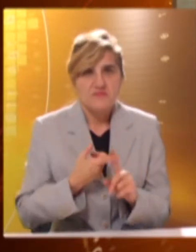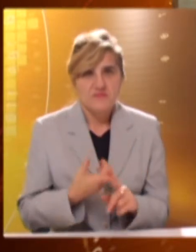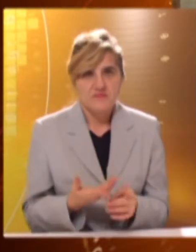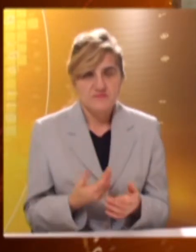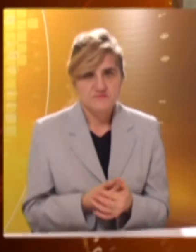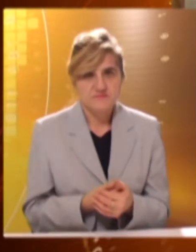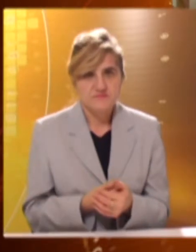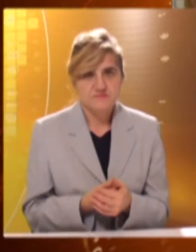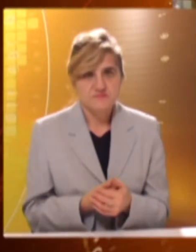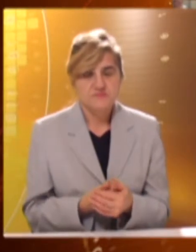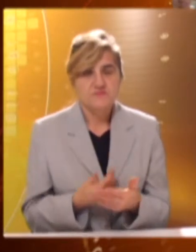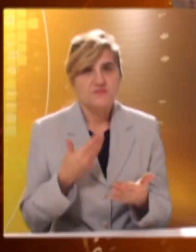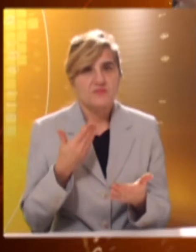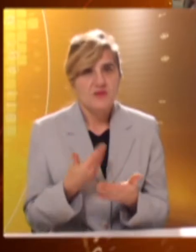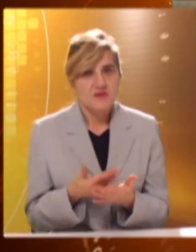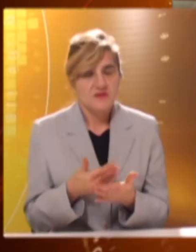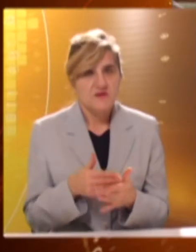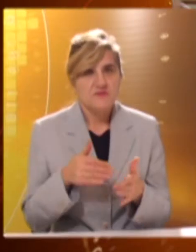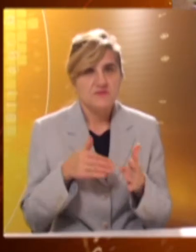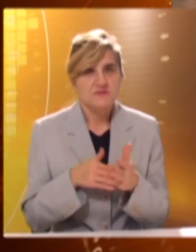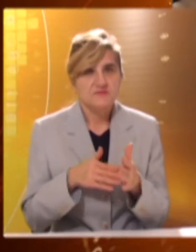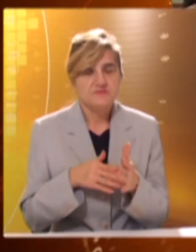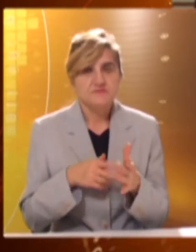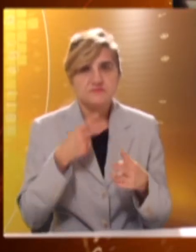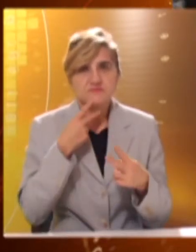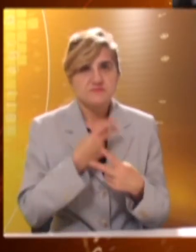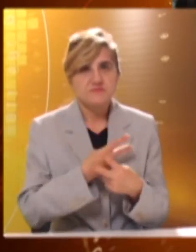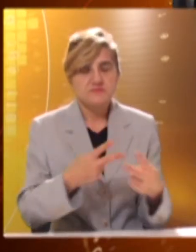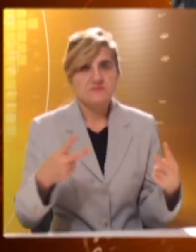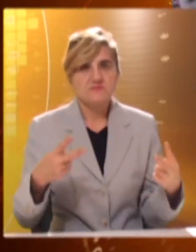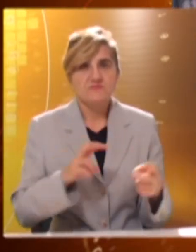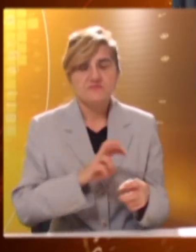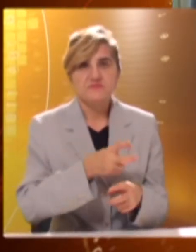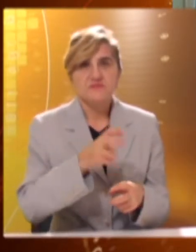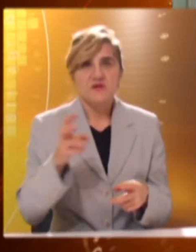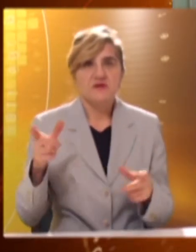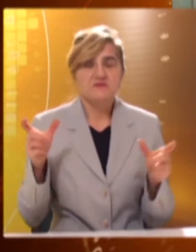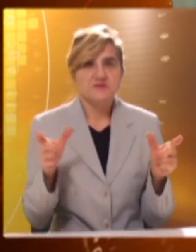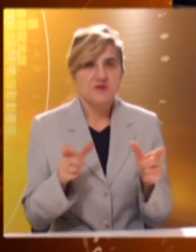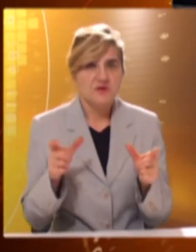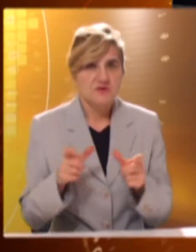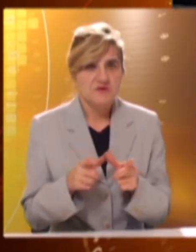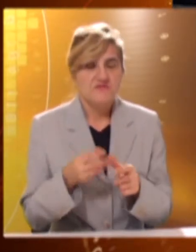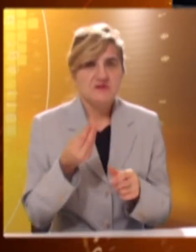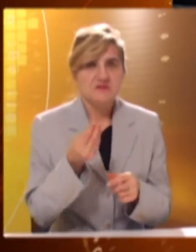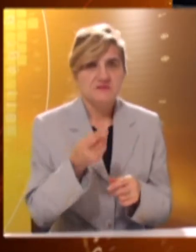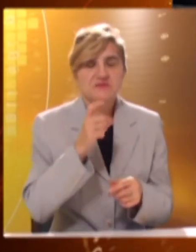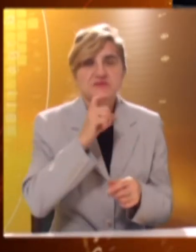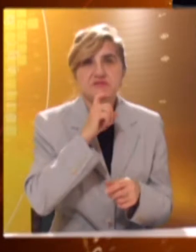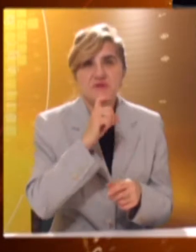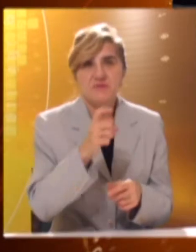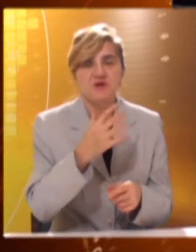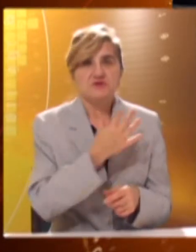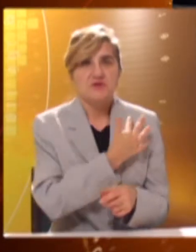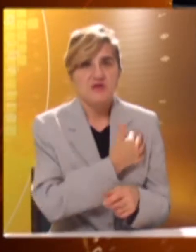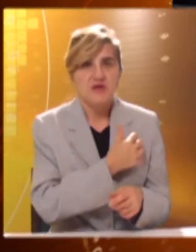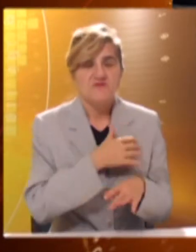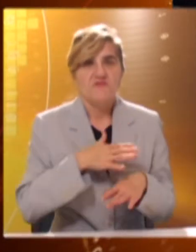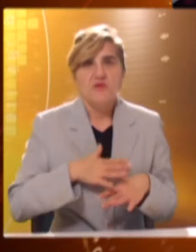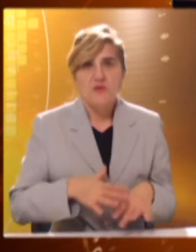U okviru programa predstavljena je kulturna i gastronomska ponuda različitih nacionalnih zajednica, poput srpske, mađarske,